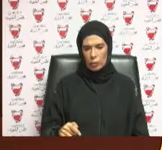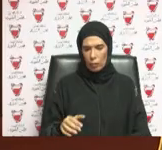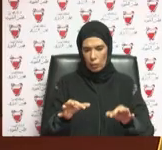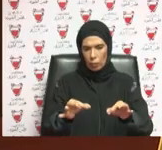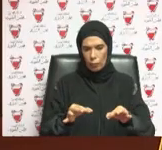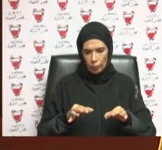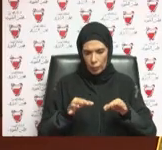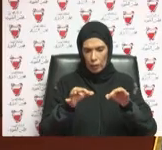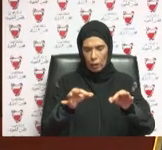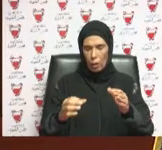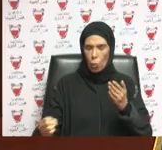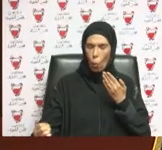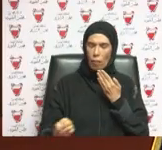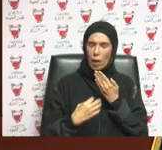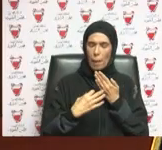ووفاء.